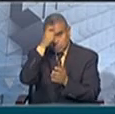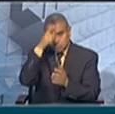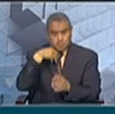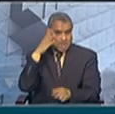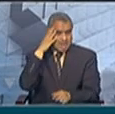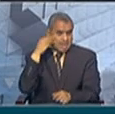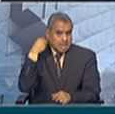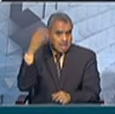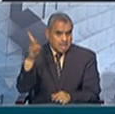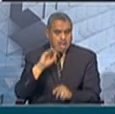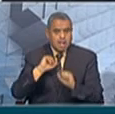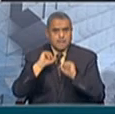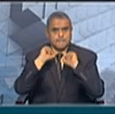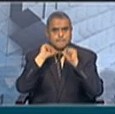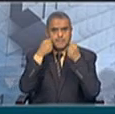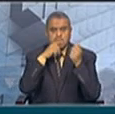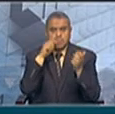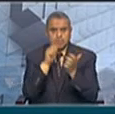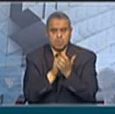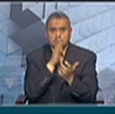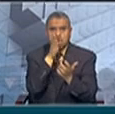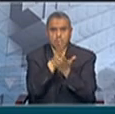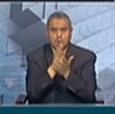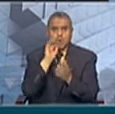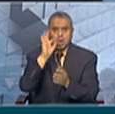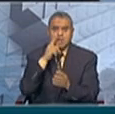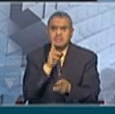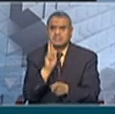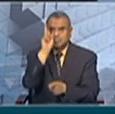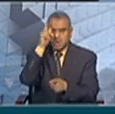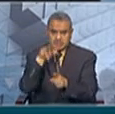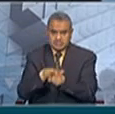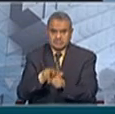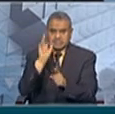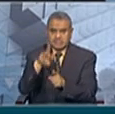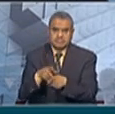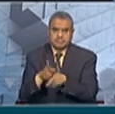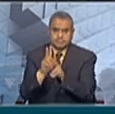دون رد عندما تهدد الحقوق السيادية لدوله الأعضاء.